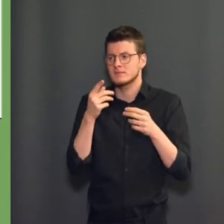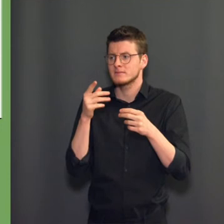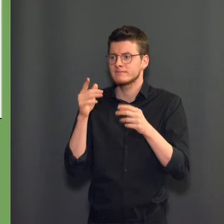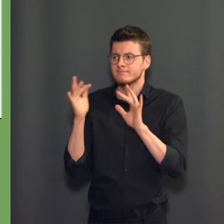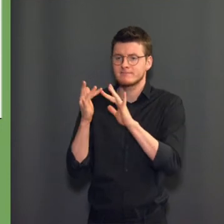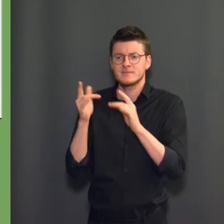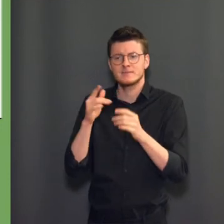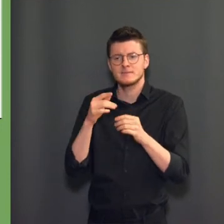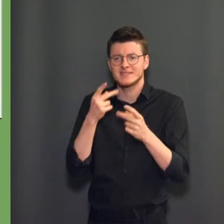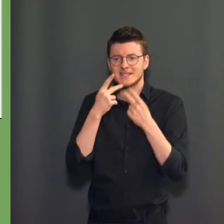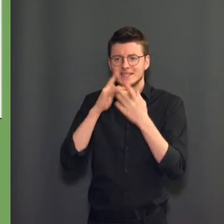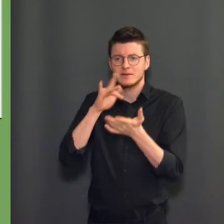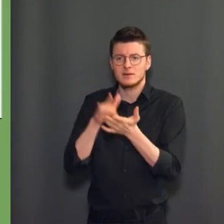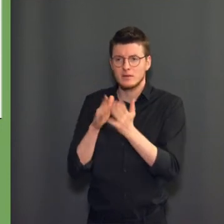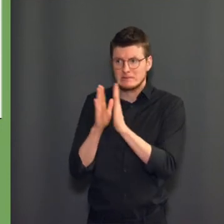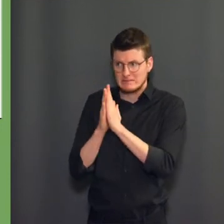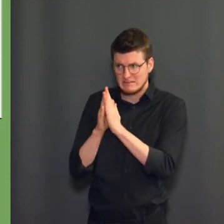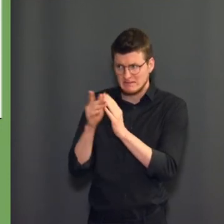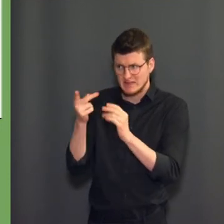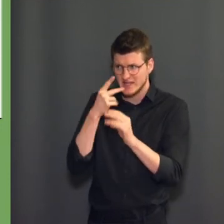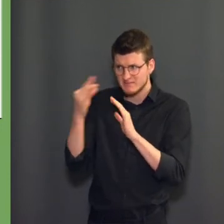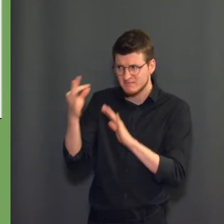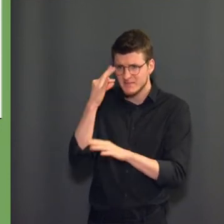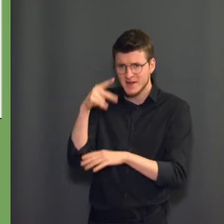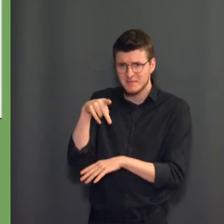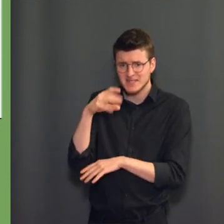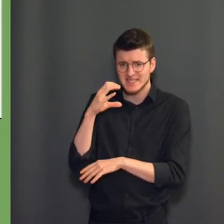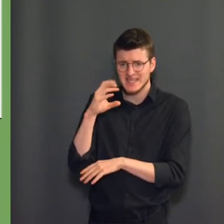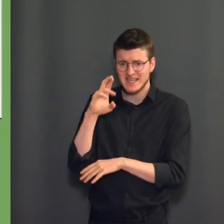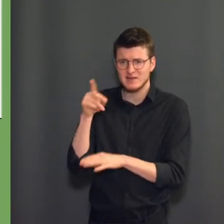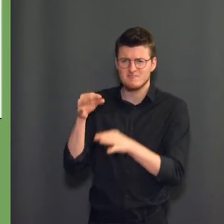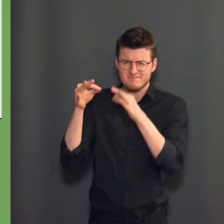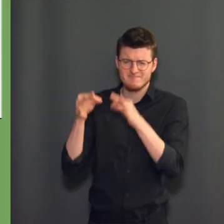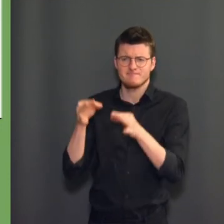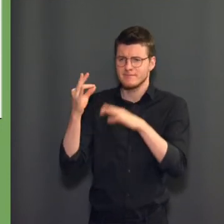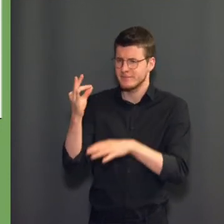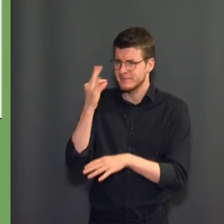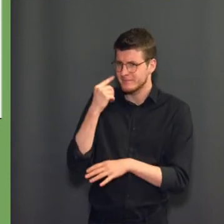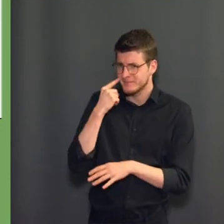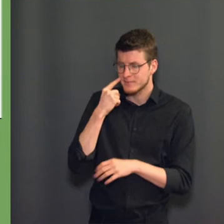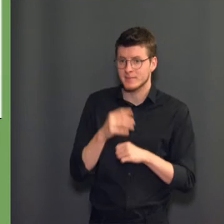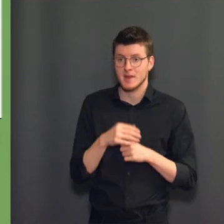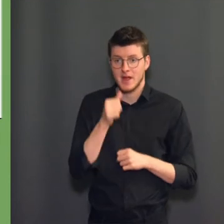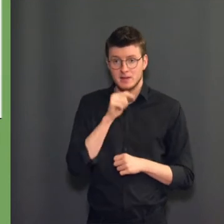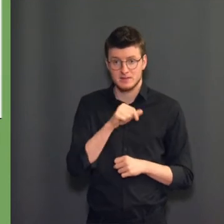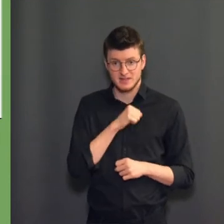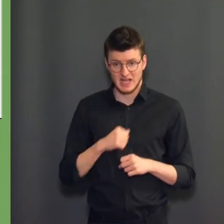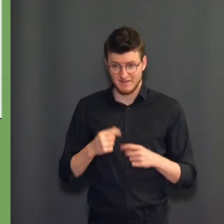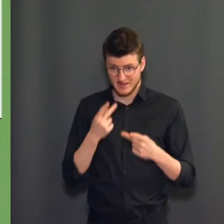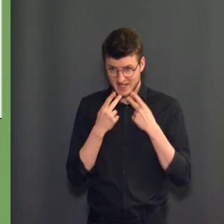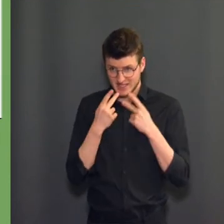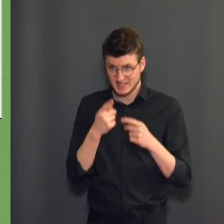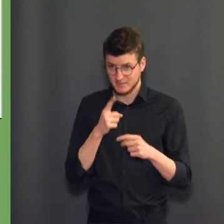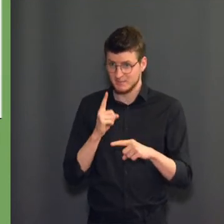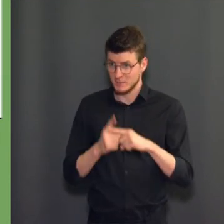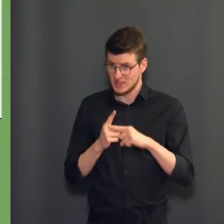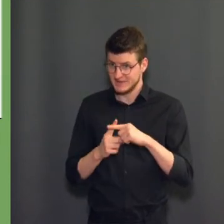vragen. Een positieve zelftest wordt immers best nog bevestigd door een